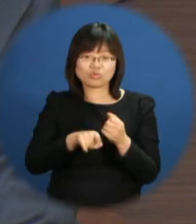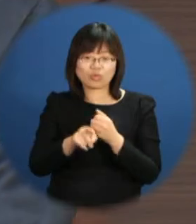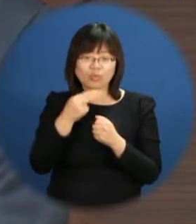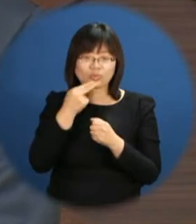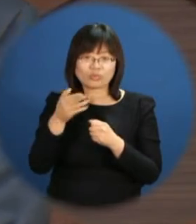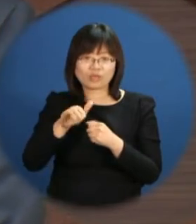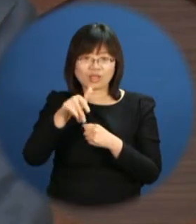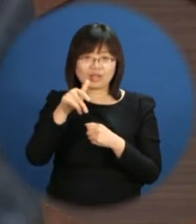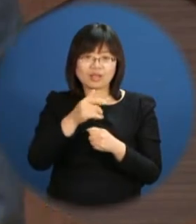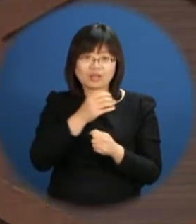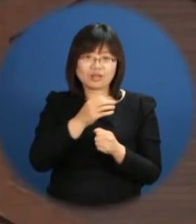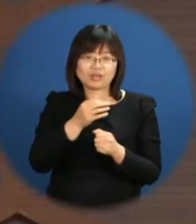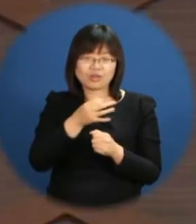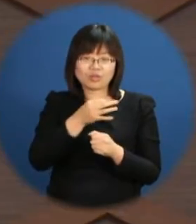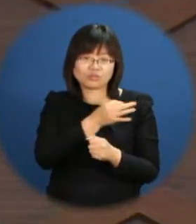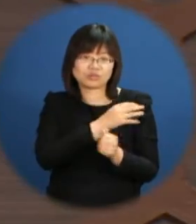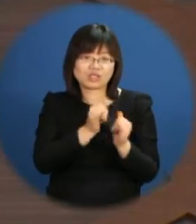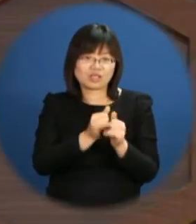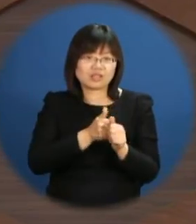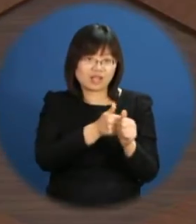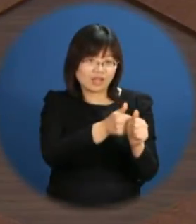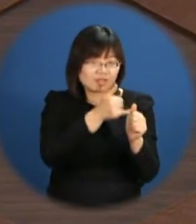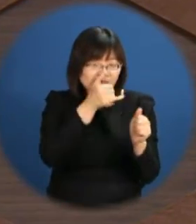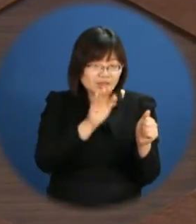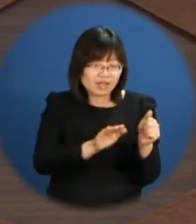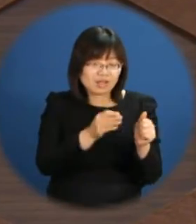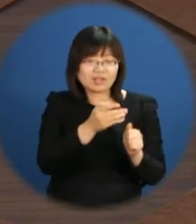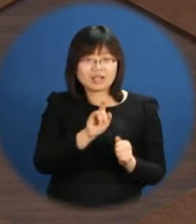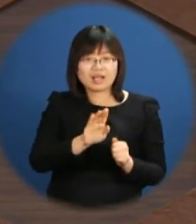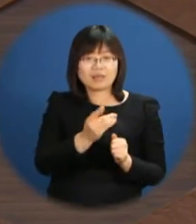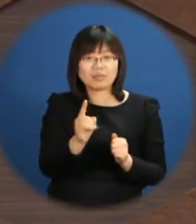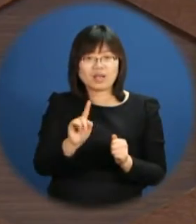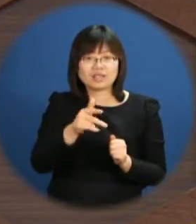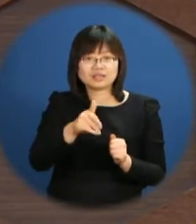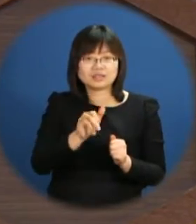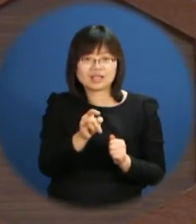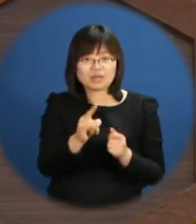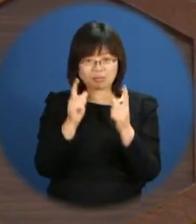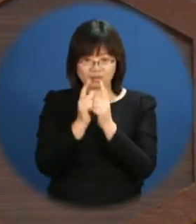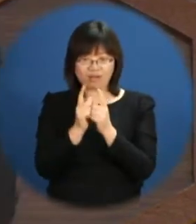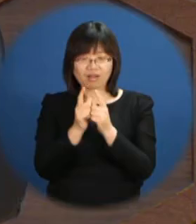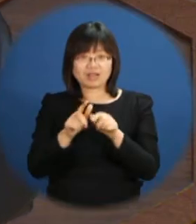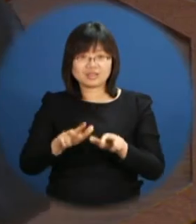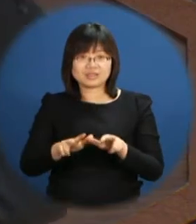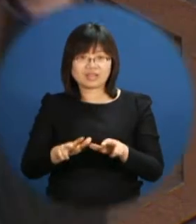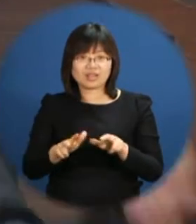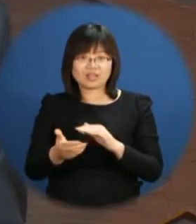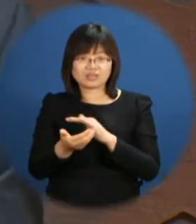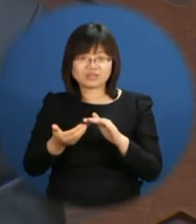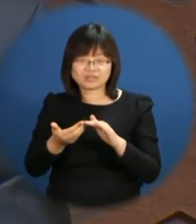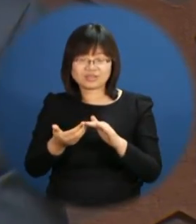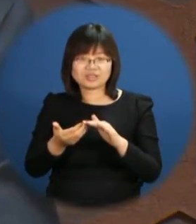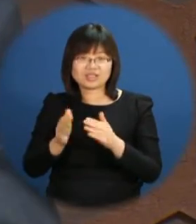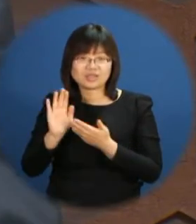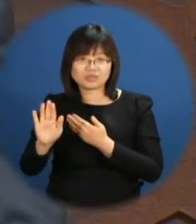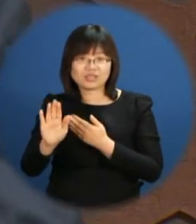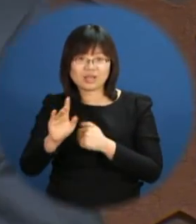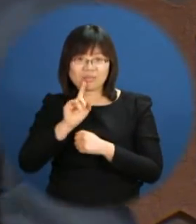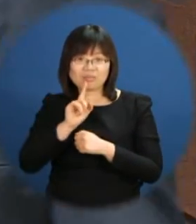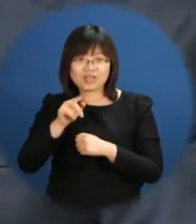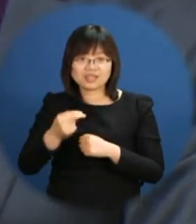귀족을 따라서 갔는데 거기서 라바제 를 만났어요 만나 가지고 이제 제가 좀 이따 말씀드린